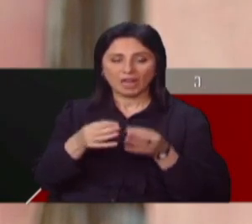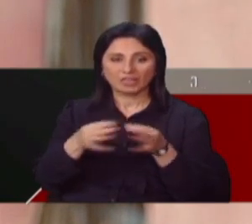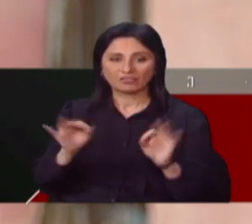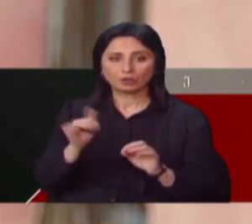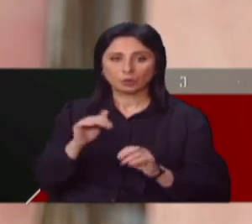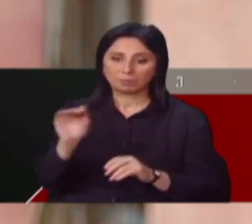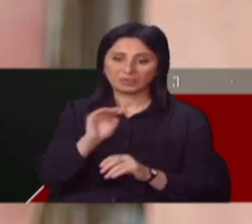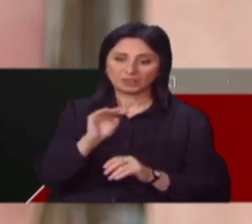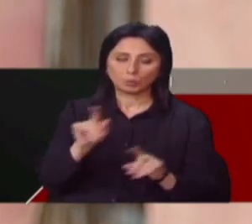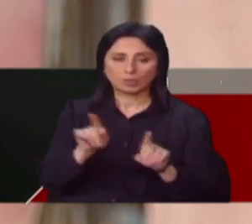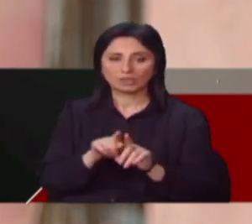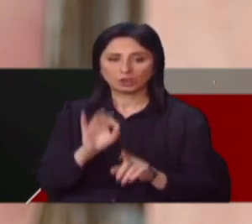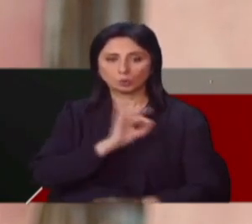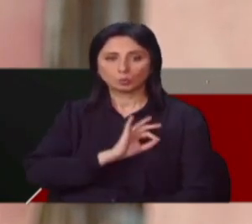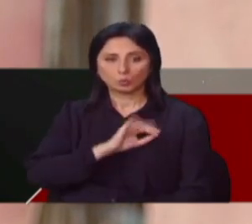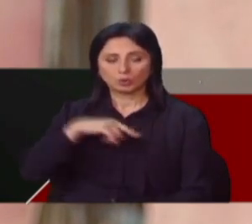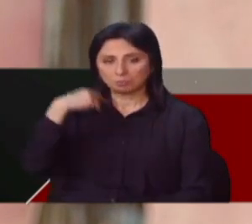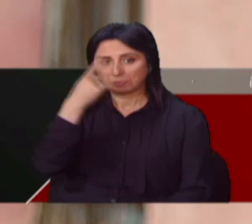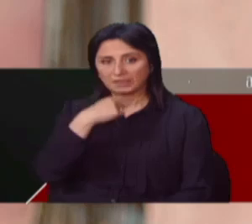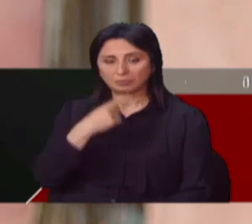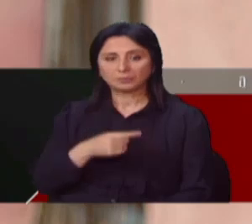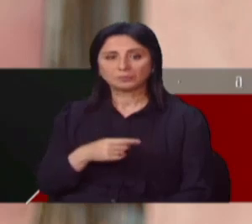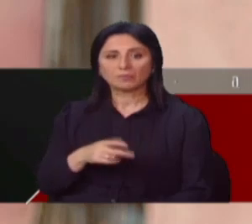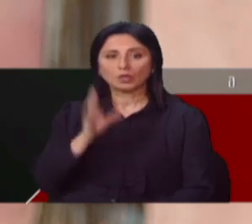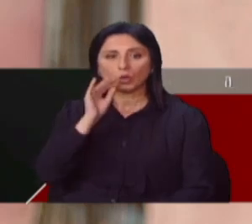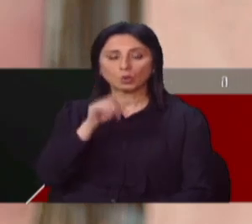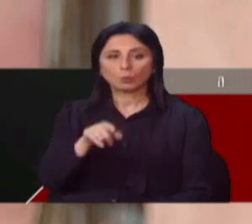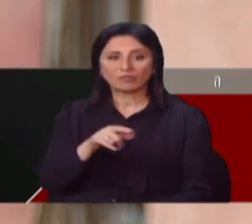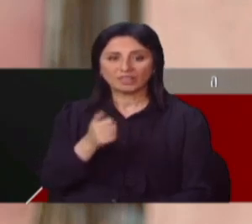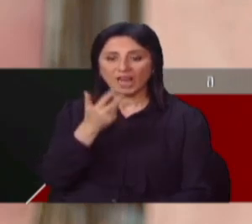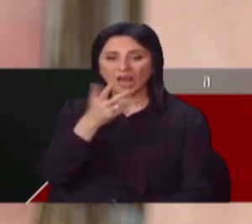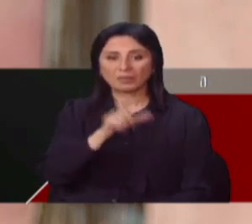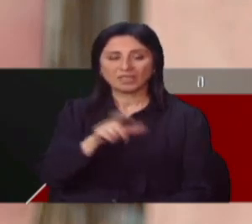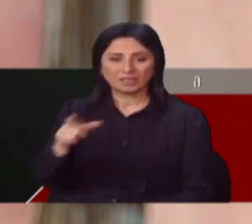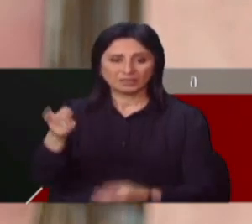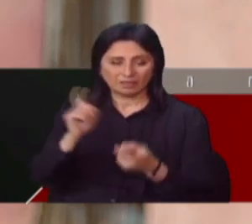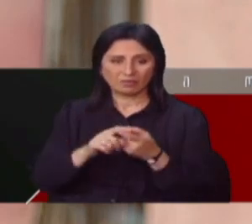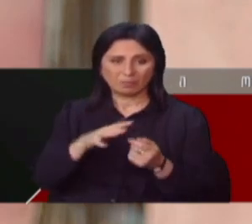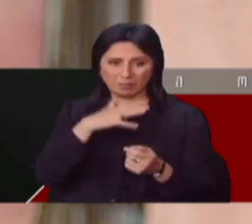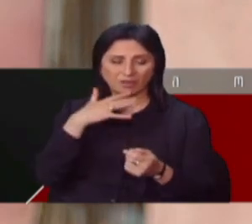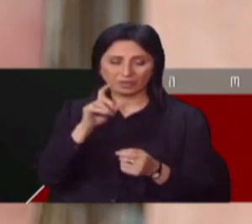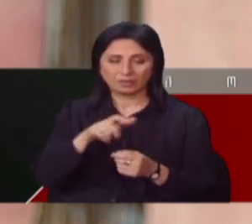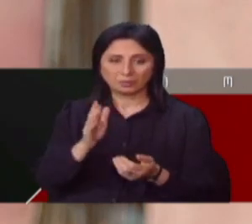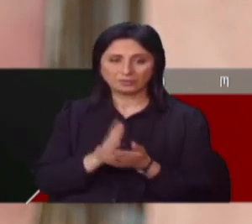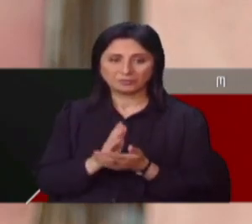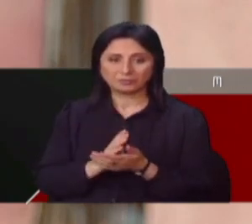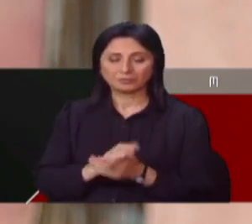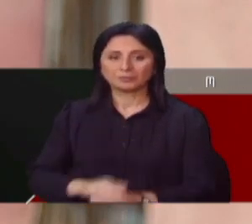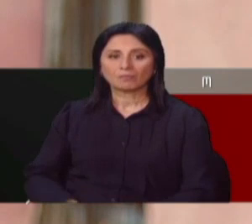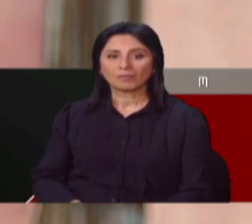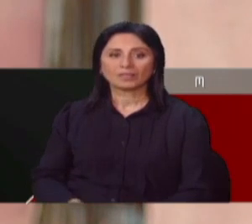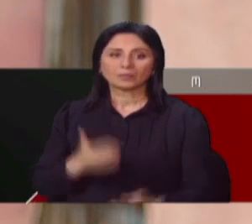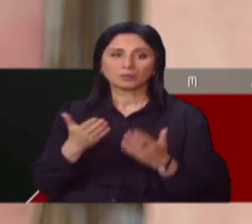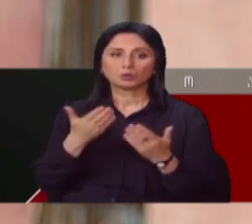ათავისუფლებს როგორც ფიზიკურ, ისე იურიდიულ პირებს, როდესაც ამდენ ადამიანს ეხება ჯარიმა და